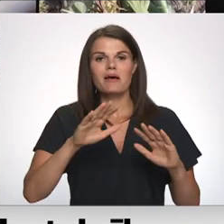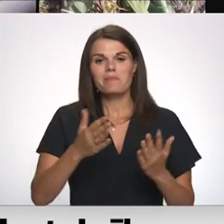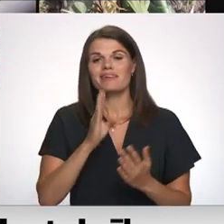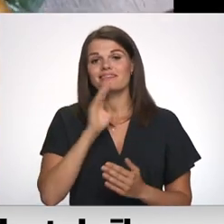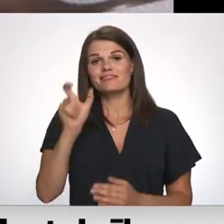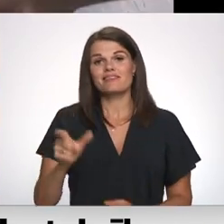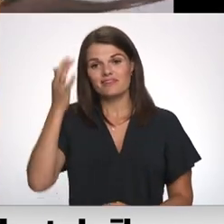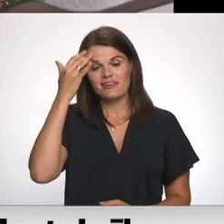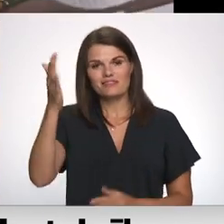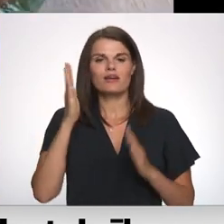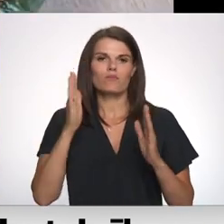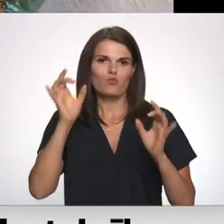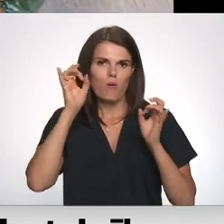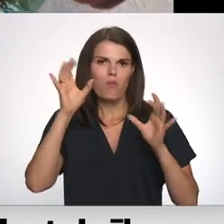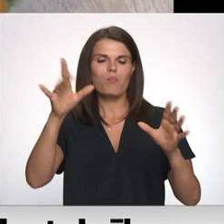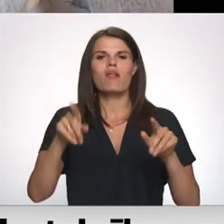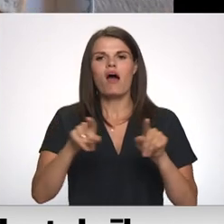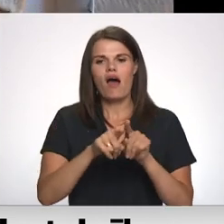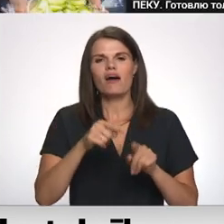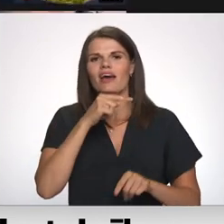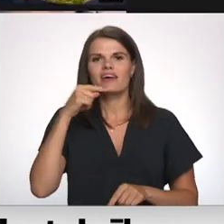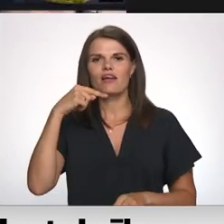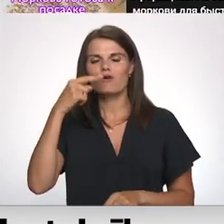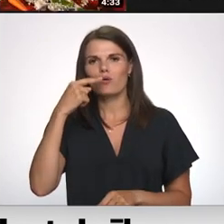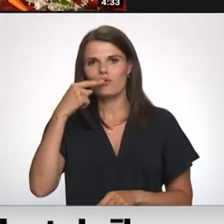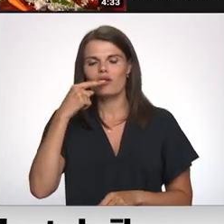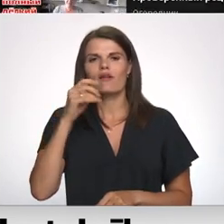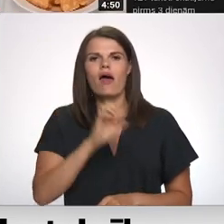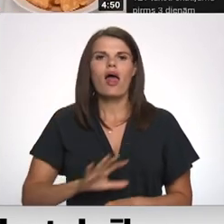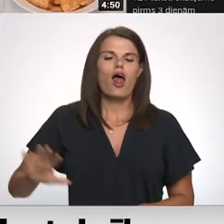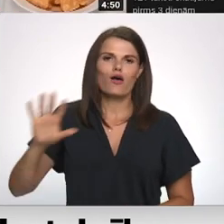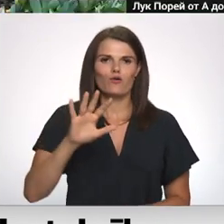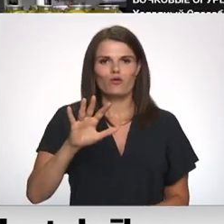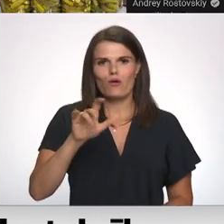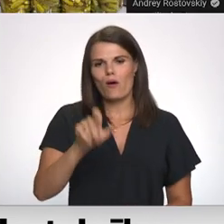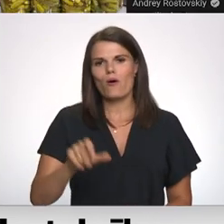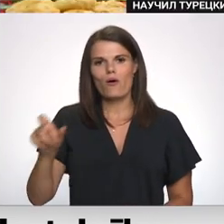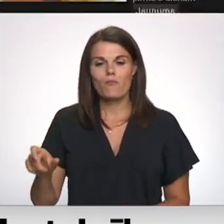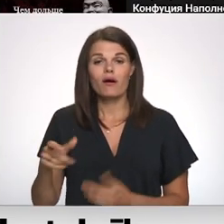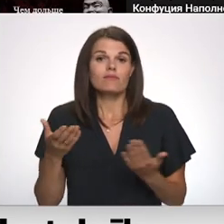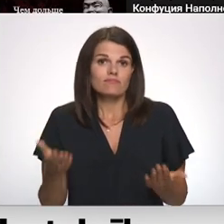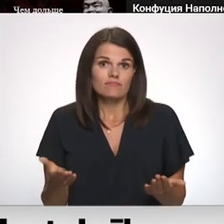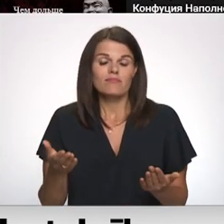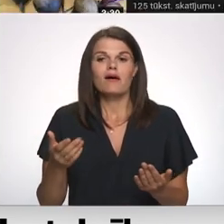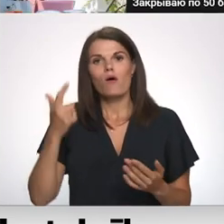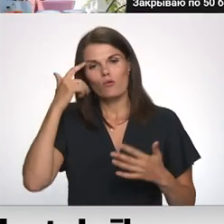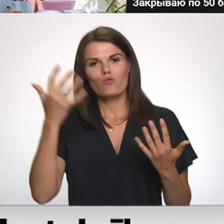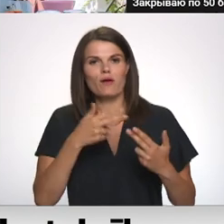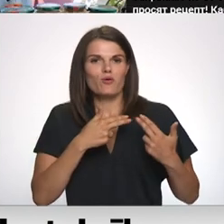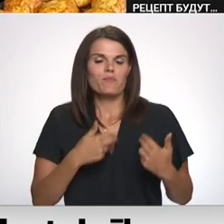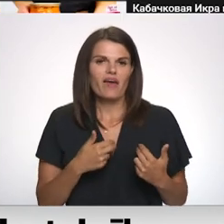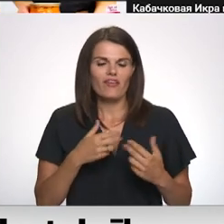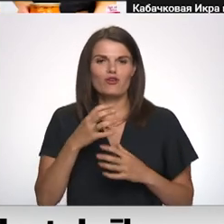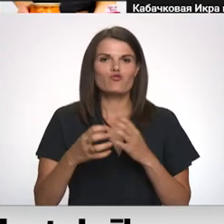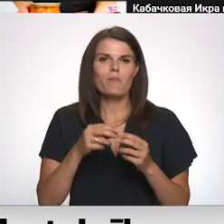cer iekarot popularitāti arī krieviski runājošo rietumeiropiešu vidū. Kā nekā, doma biedrus tomātu